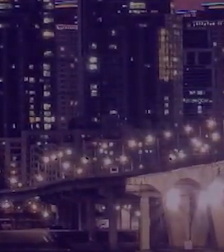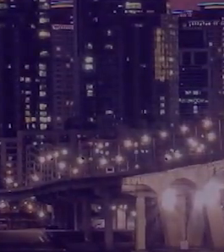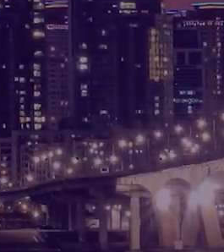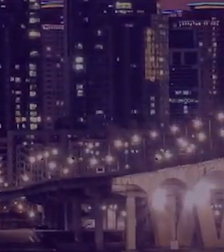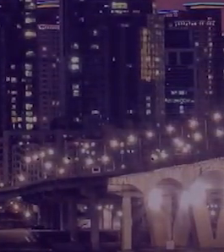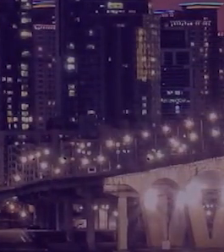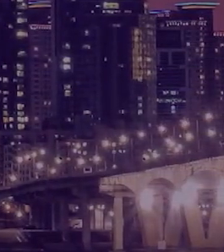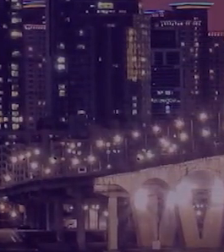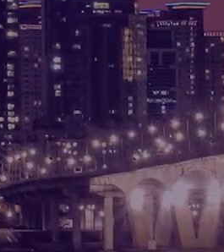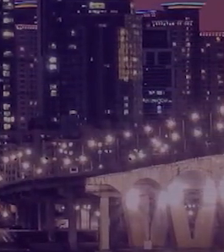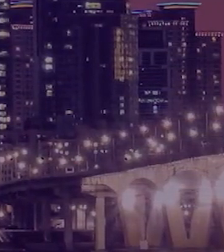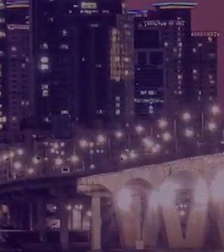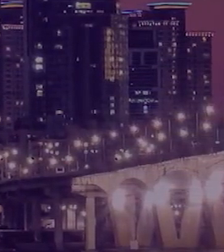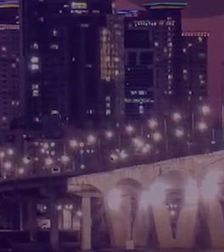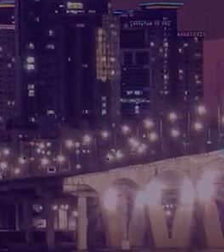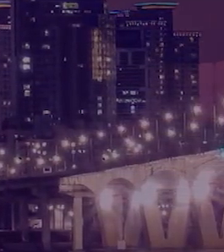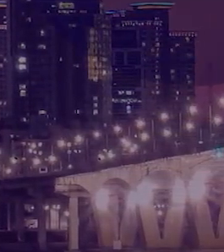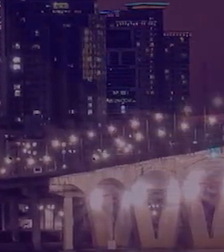전환됐습니다